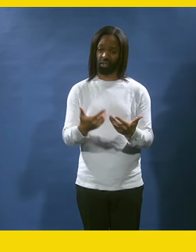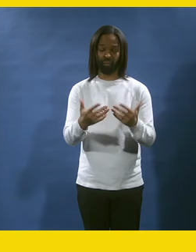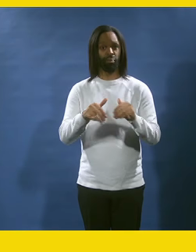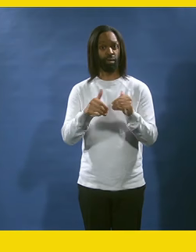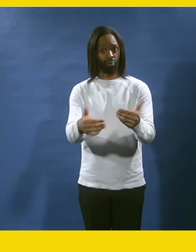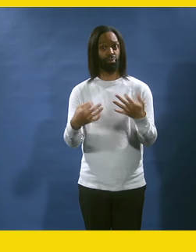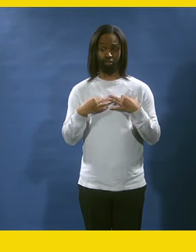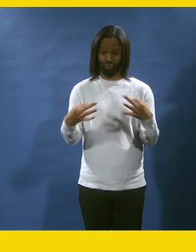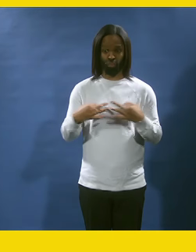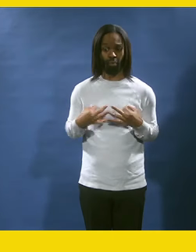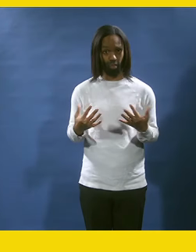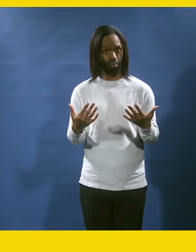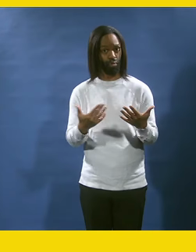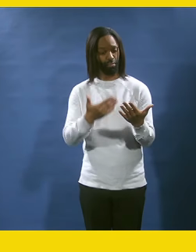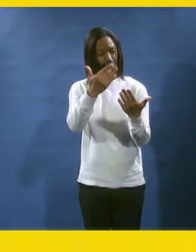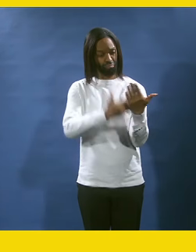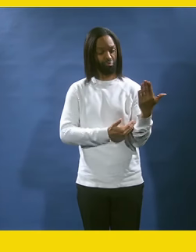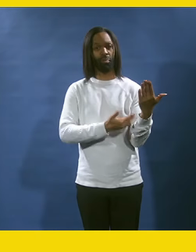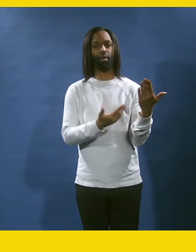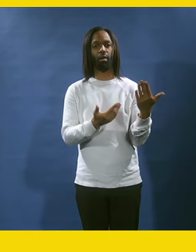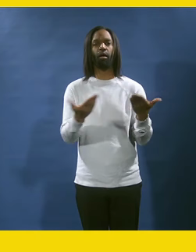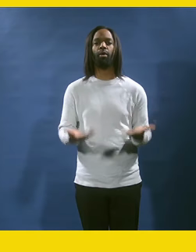objectivée. Aujourd'hui,